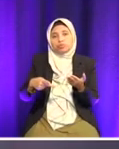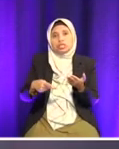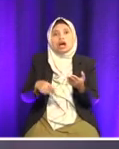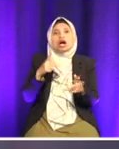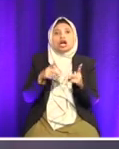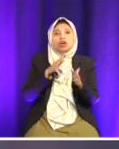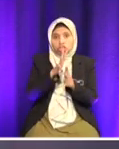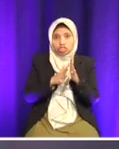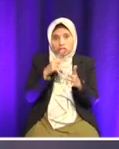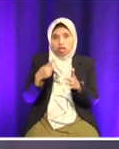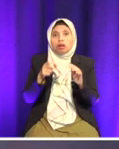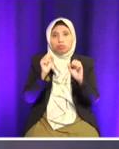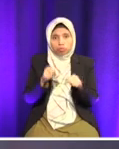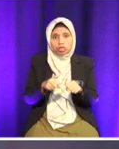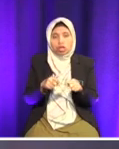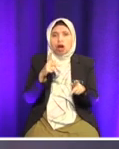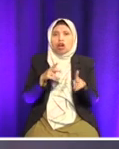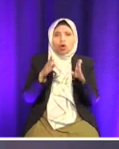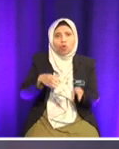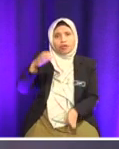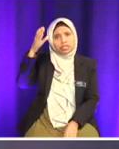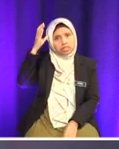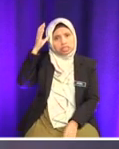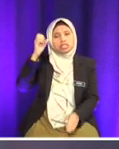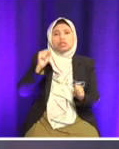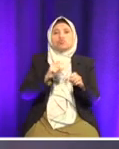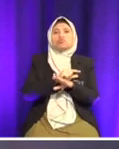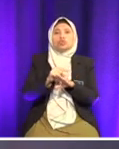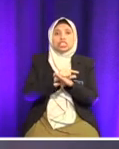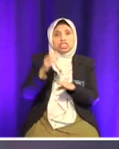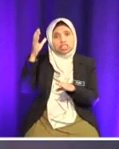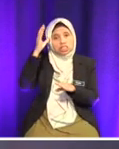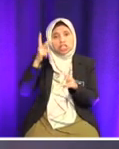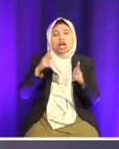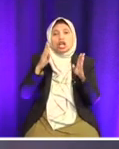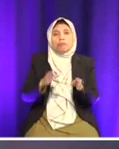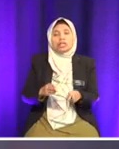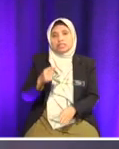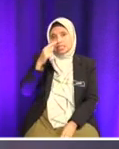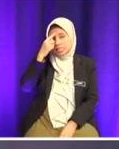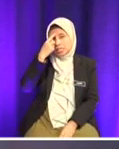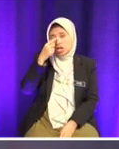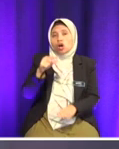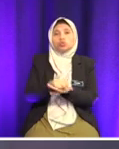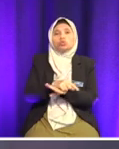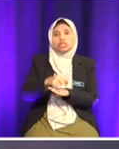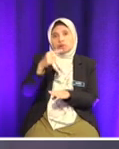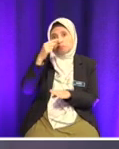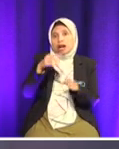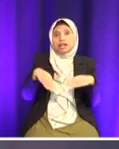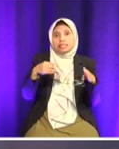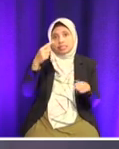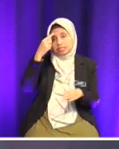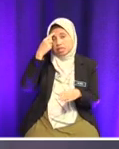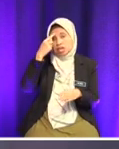berbangsa Cina boleh dengan bahasa Cina boleh kita bangsa India kita boleh dengan bahasa tameng kalau kita bahas Bangsa Melayu dan